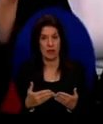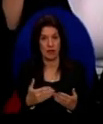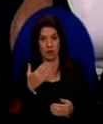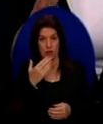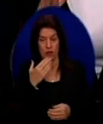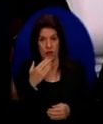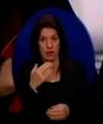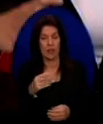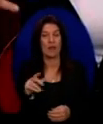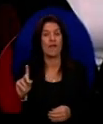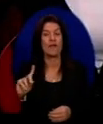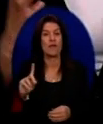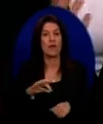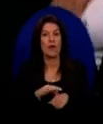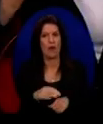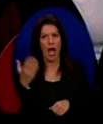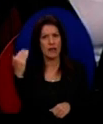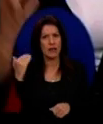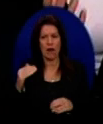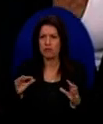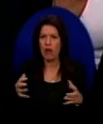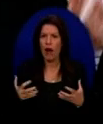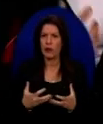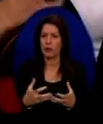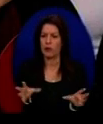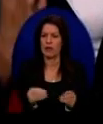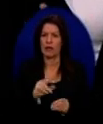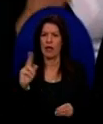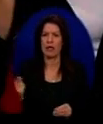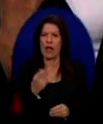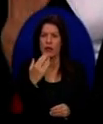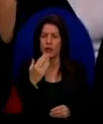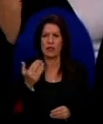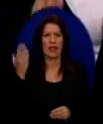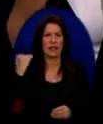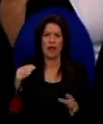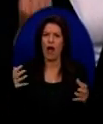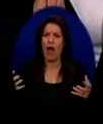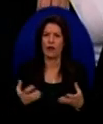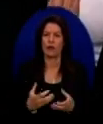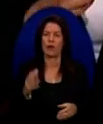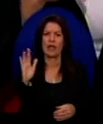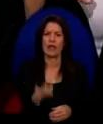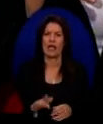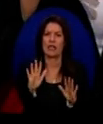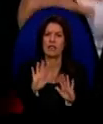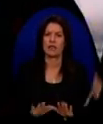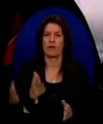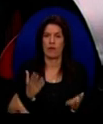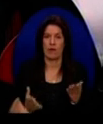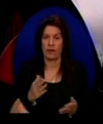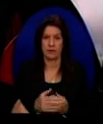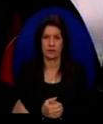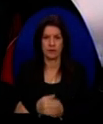עמד פרנסואה מיטראן. הייתה אחדות עם הקהילה היהודית, אחדות נגד הגזענות והאנטישמיות. ירדו לדעתי מיליון